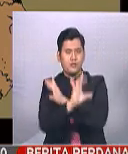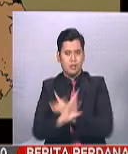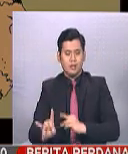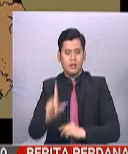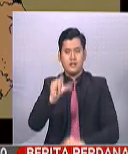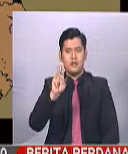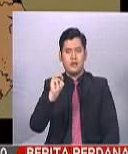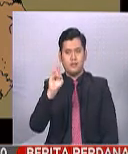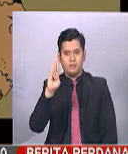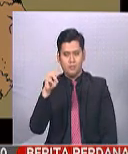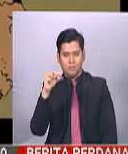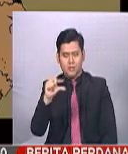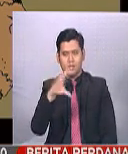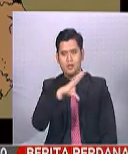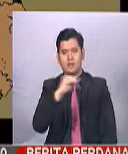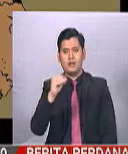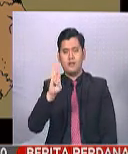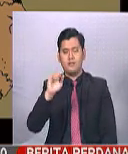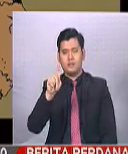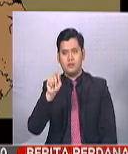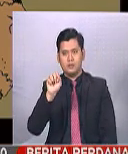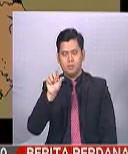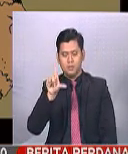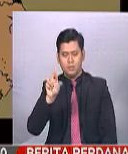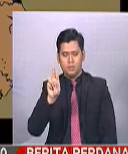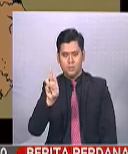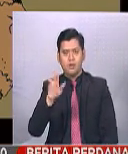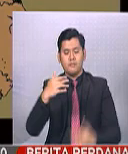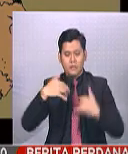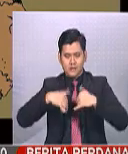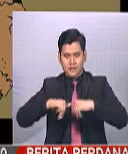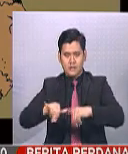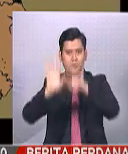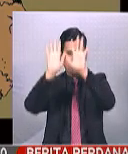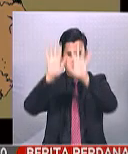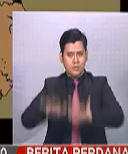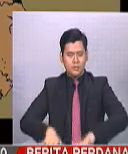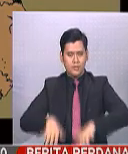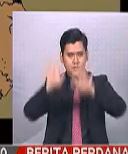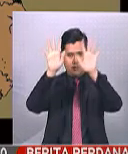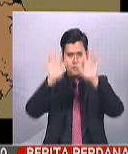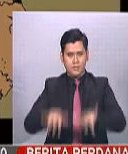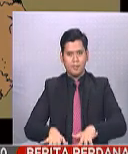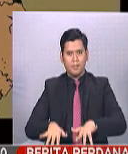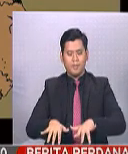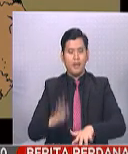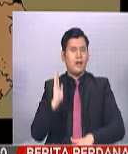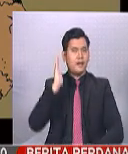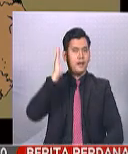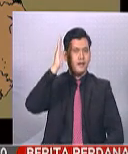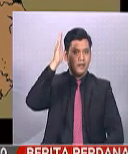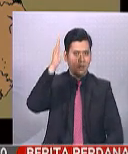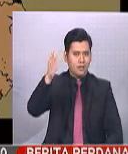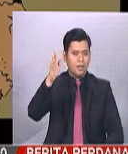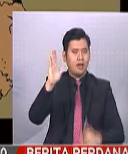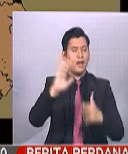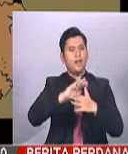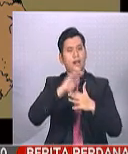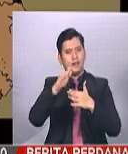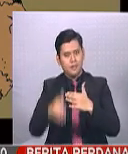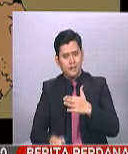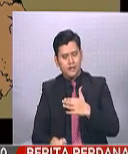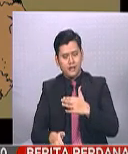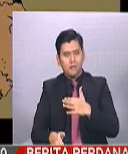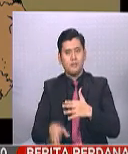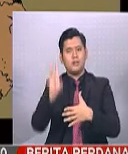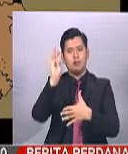tulus Rawa ini masih lagi berterusan sepanjang waktu tempuh for Ayah muncul yang sedang pelaku dan dicongkel Khan akan berakhir menjelang